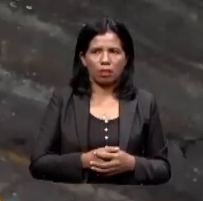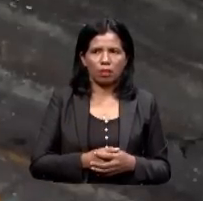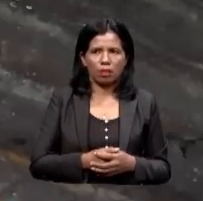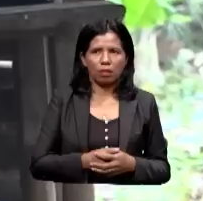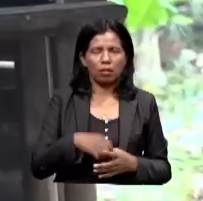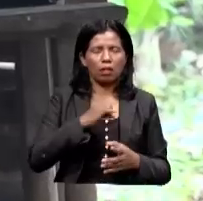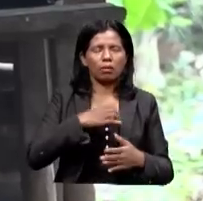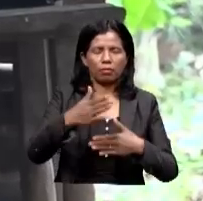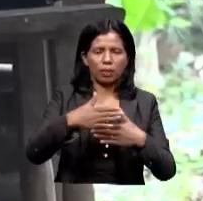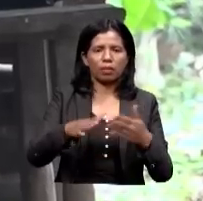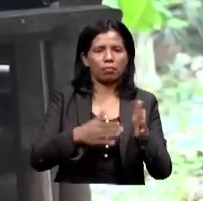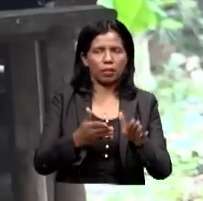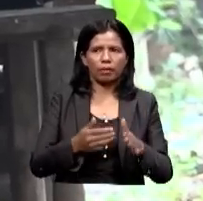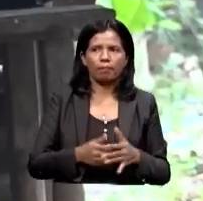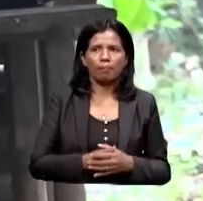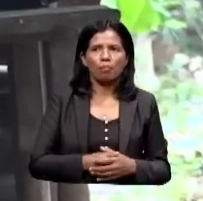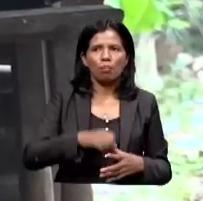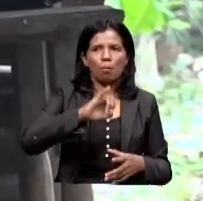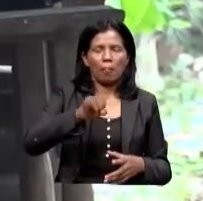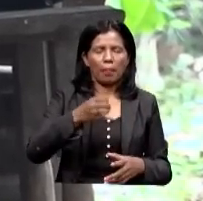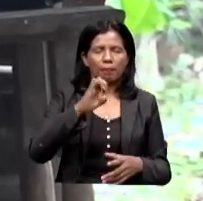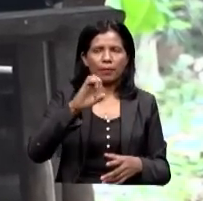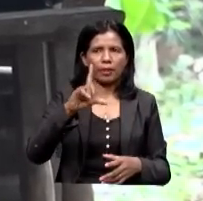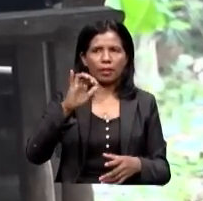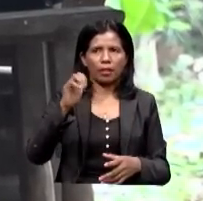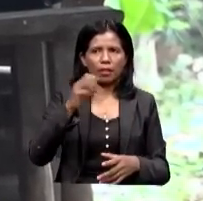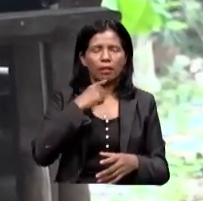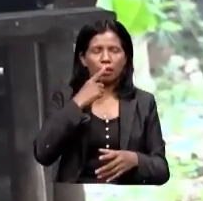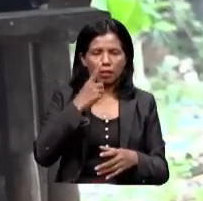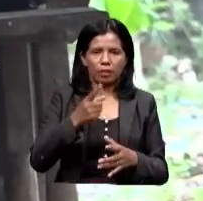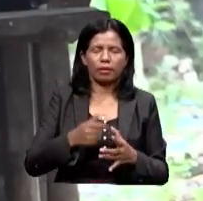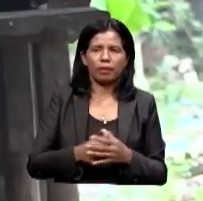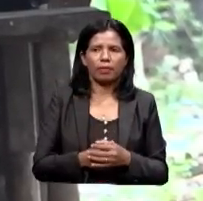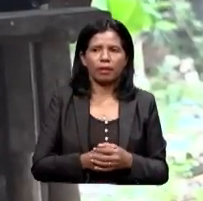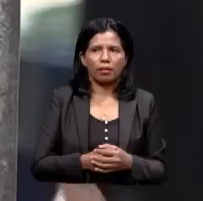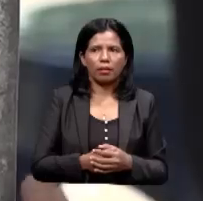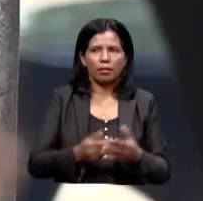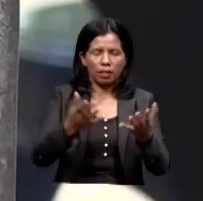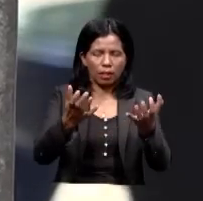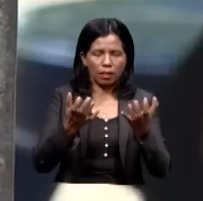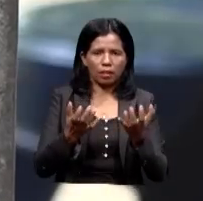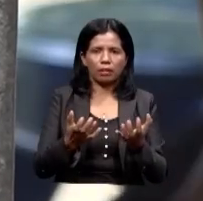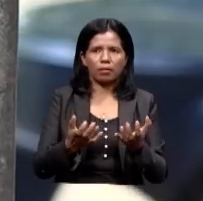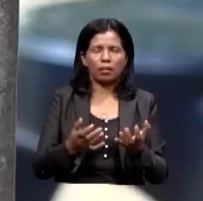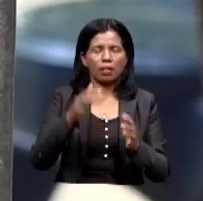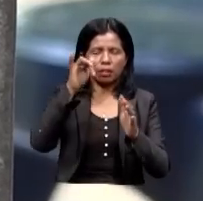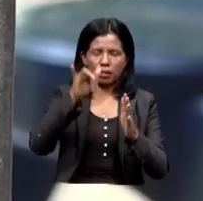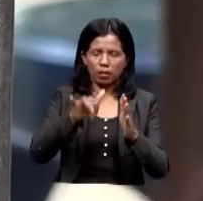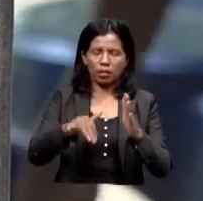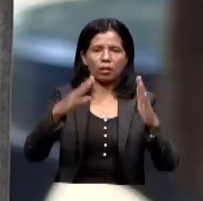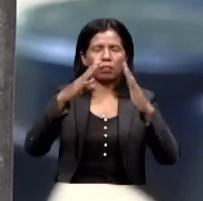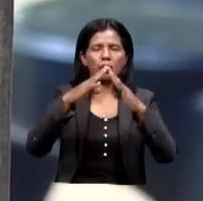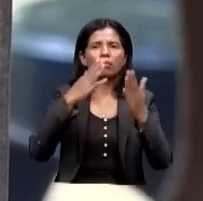dia. Jelia dos Santos homata bem hatete. Akara duni atau hela ia uma nebe